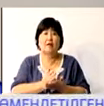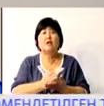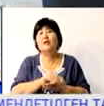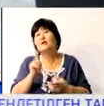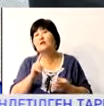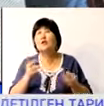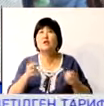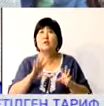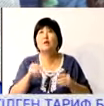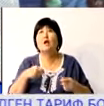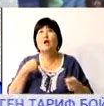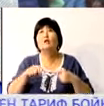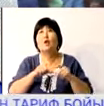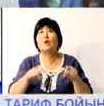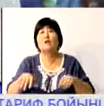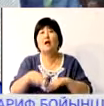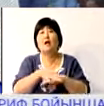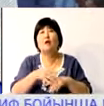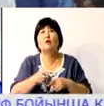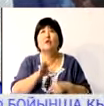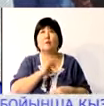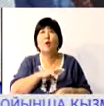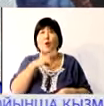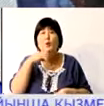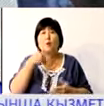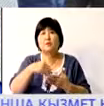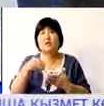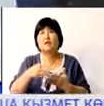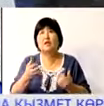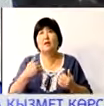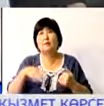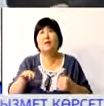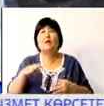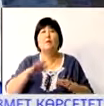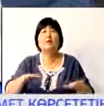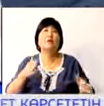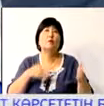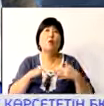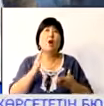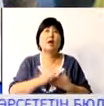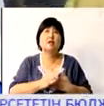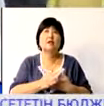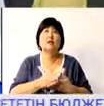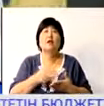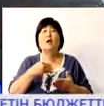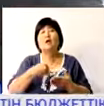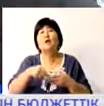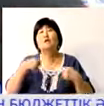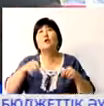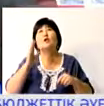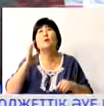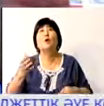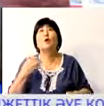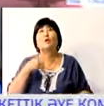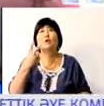қажетті дүниелері. Сауда орны бұл халыққа өте пайдалы. Көп заттар алып қайтып бара жатырмыз. Балдарымыз қуанышты. Саудалар жүре берсін.